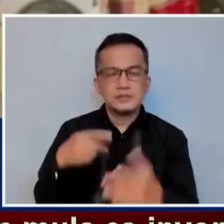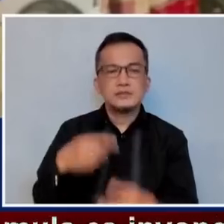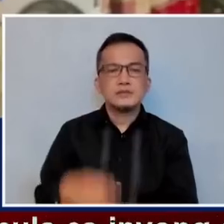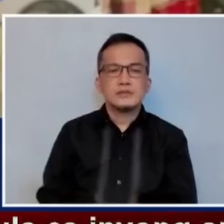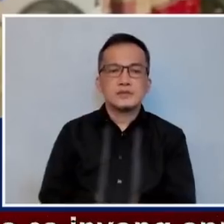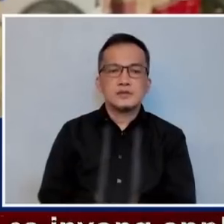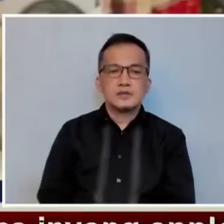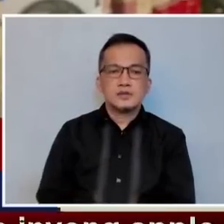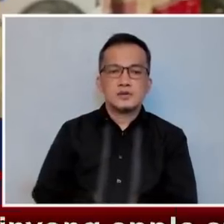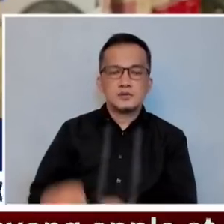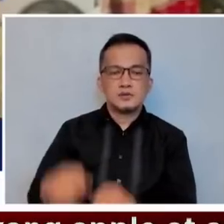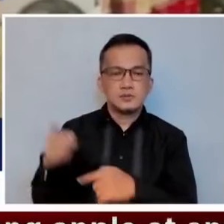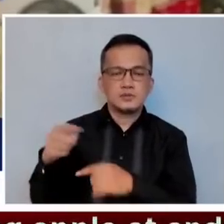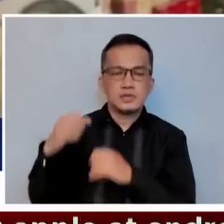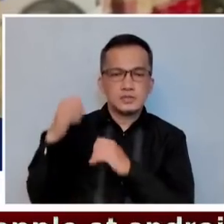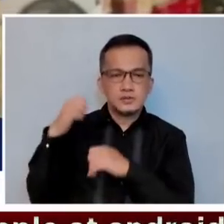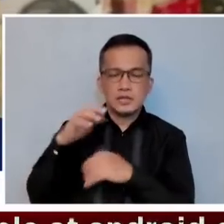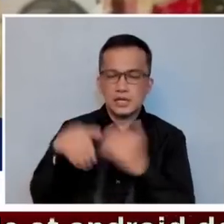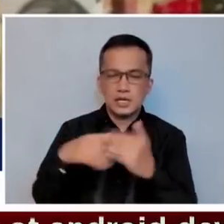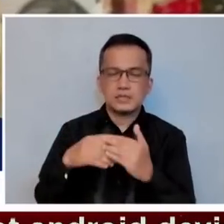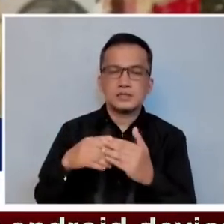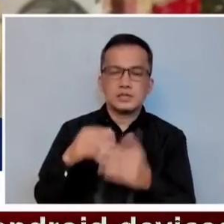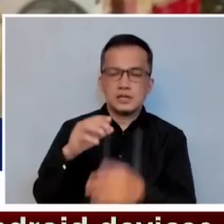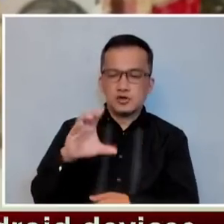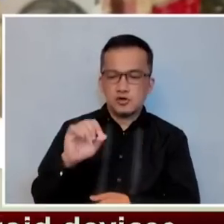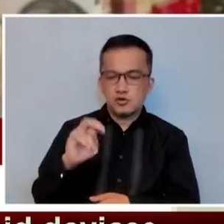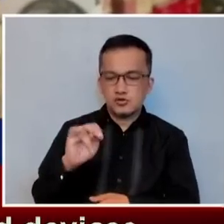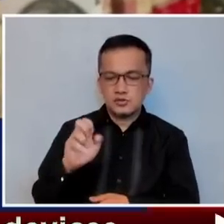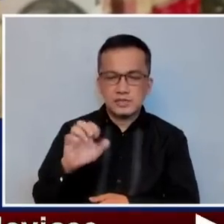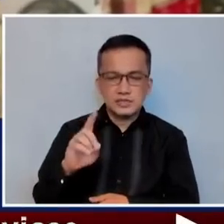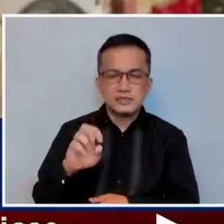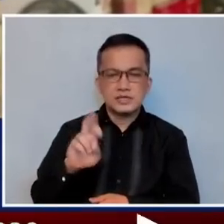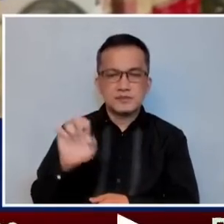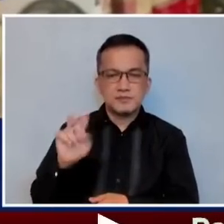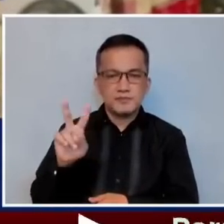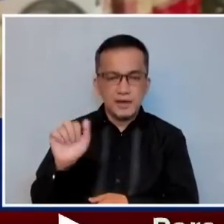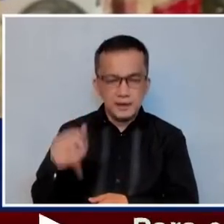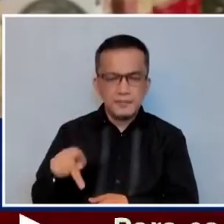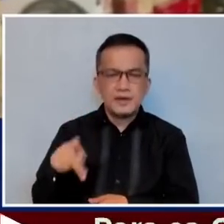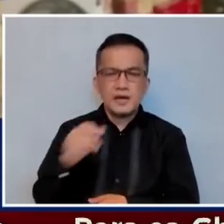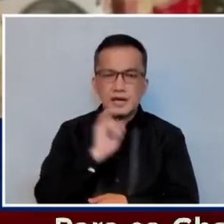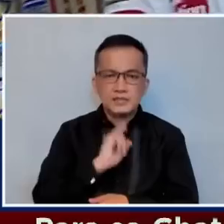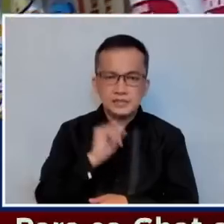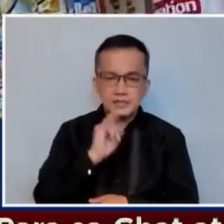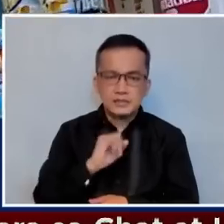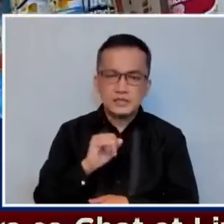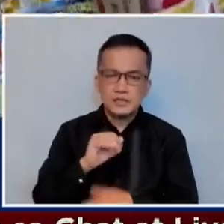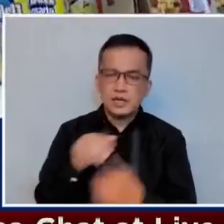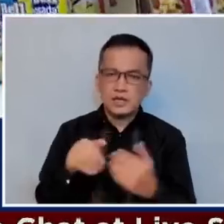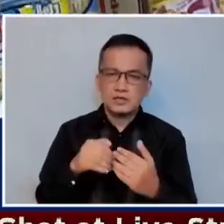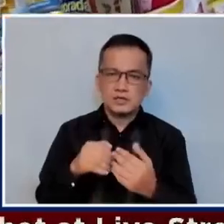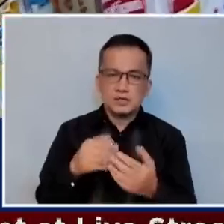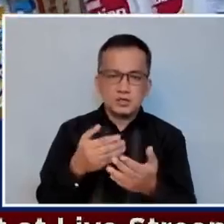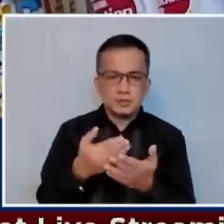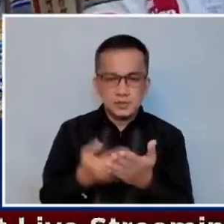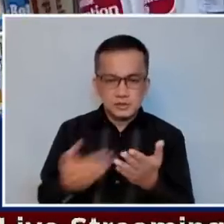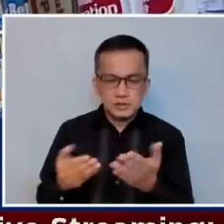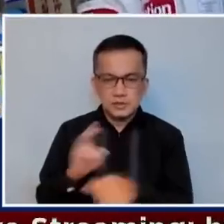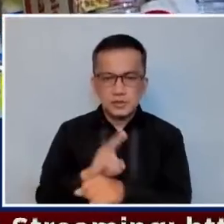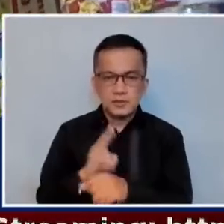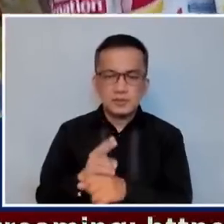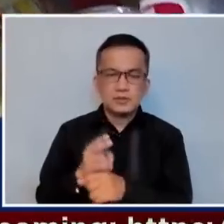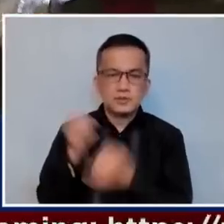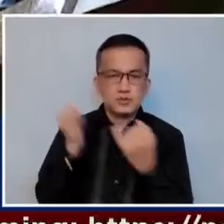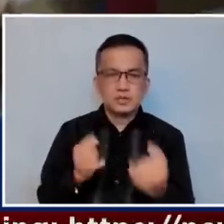tayo lahat ng ating condensed, powdered ice cream, no, yung dairy component, imported lahat. Kung hindi ka nagre-review ng mga binibili